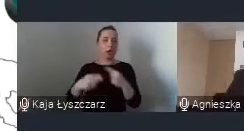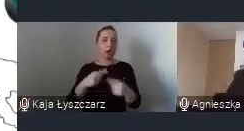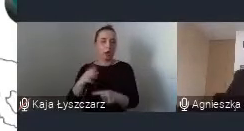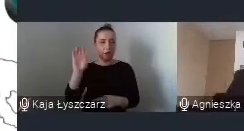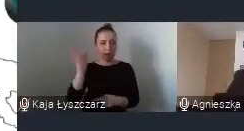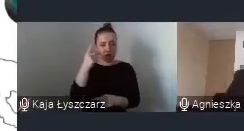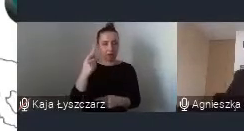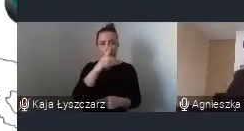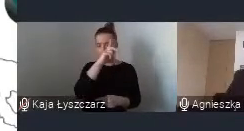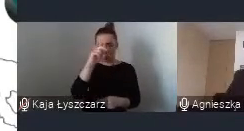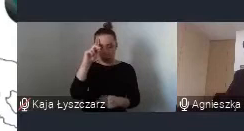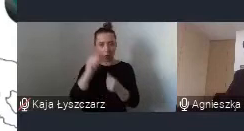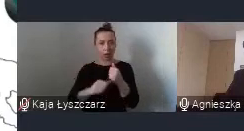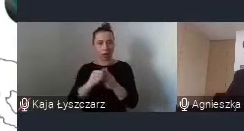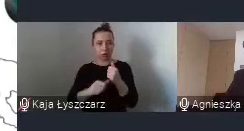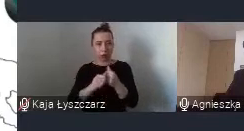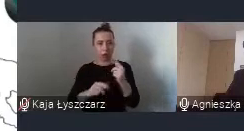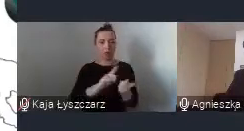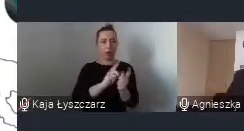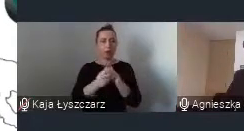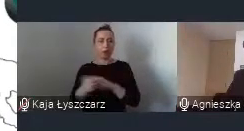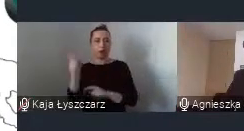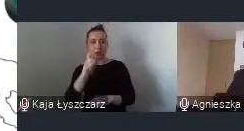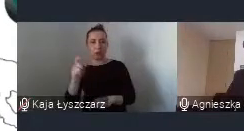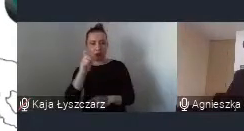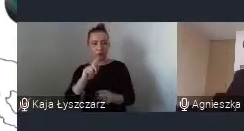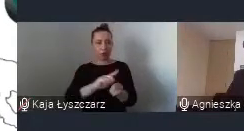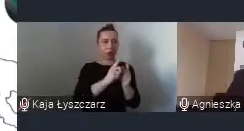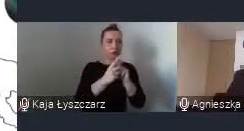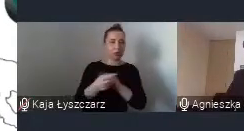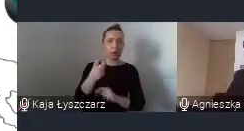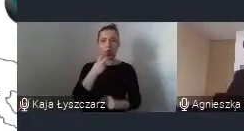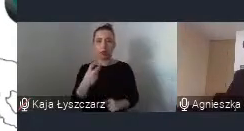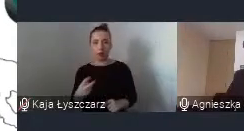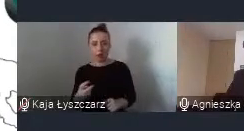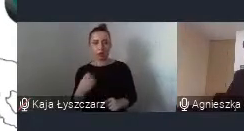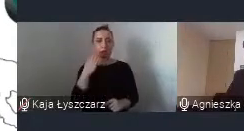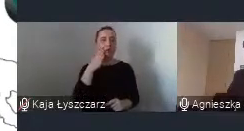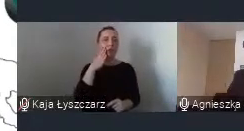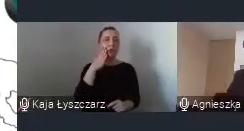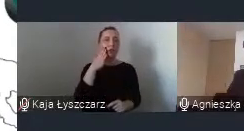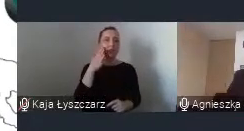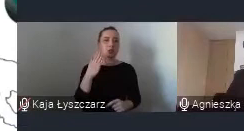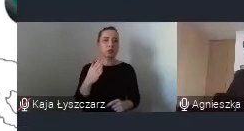wyzwania demograficzne, transformacja cyfrowa, transformacja energetyczna, mieszkalnictwo,